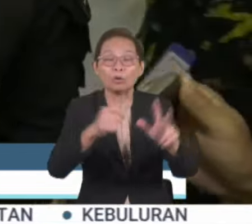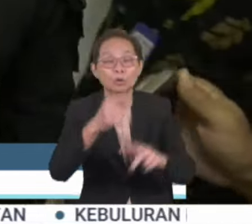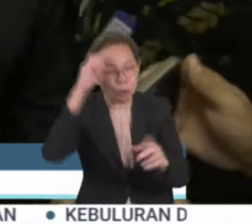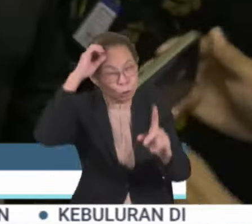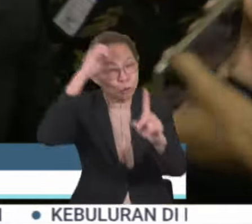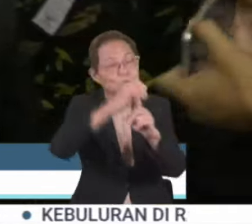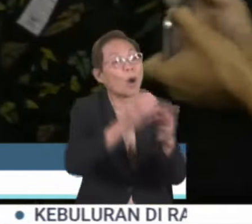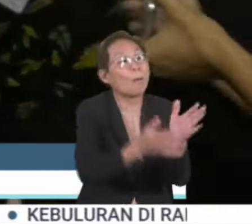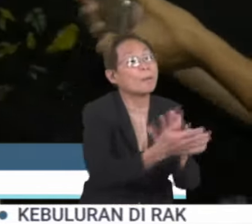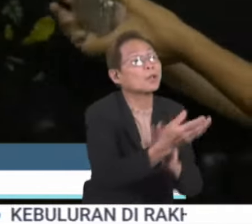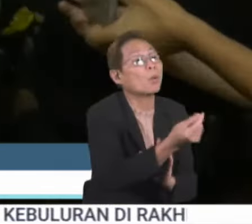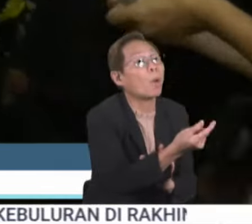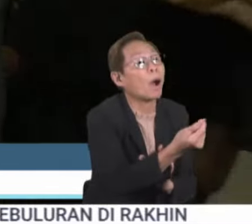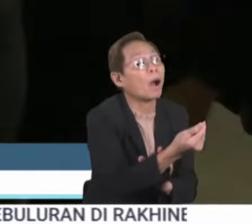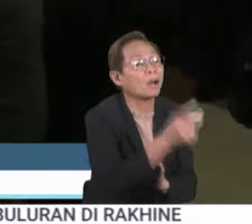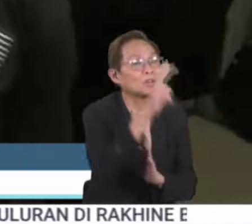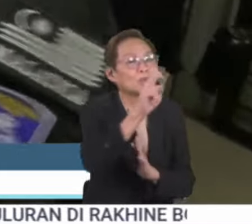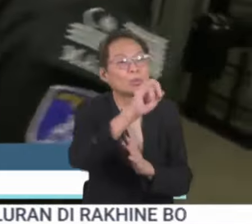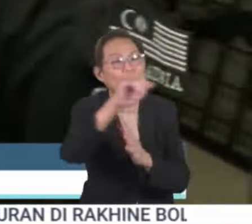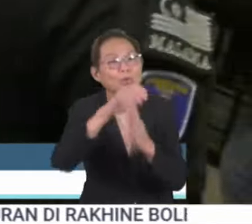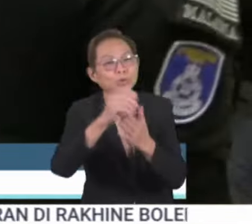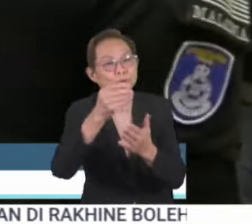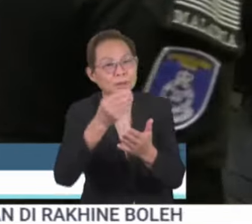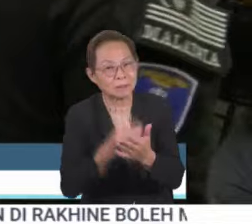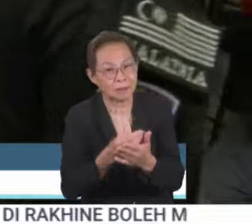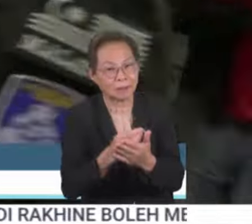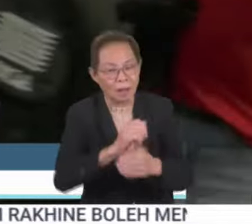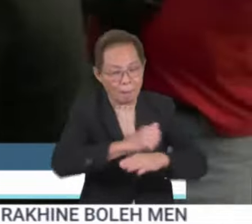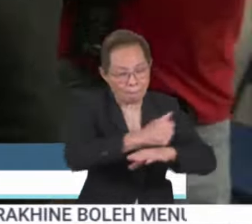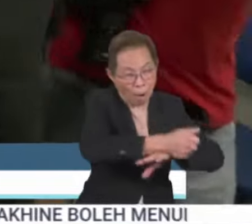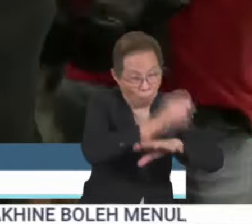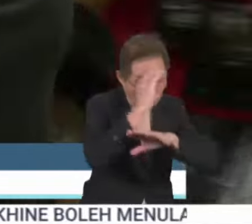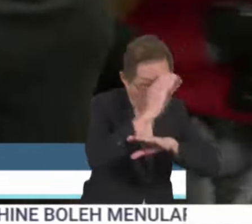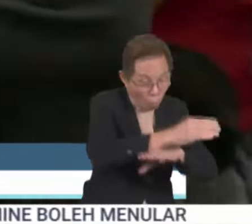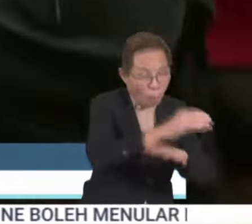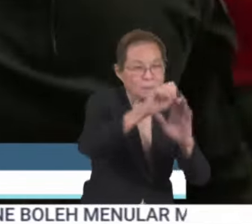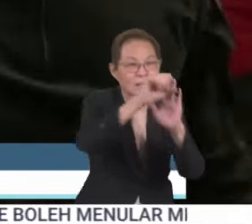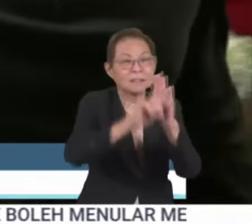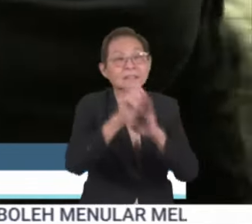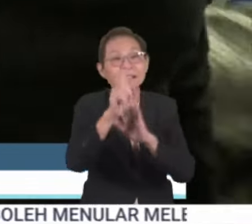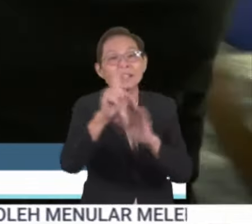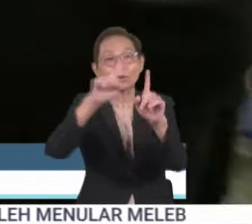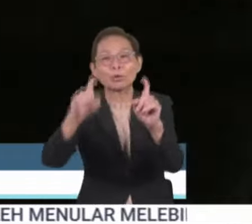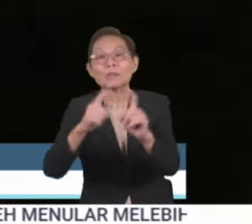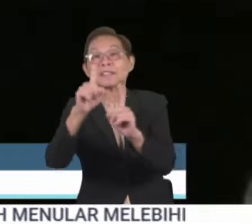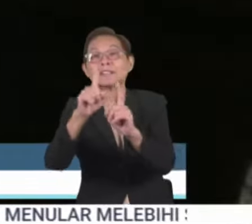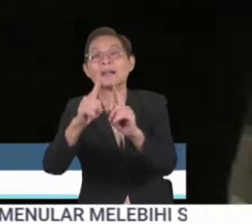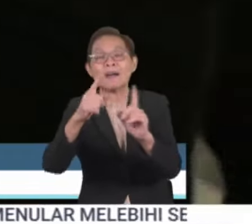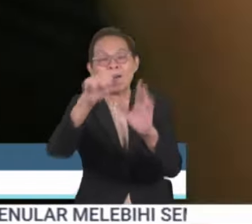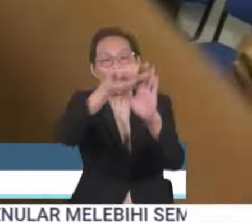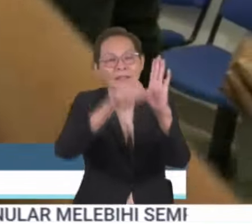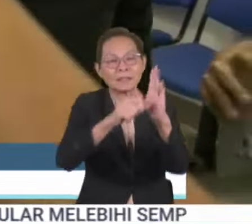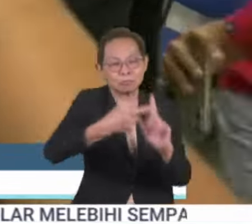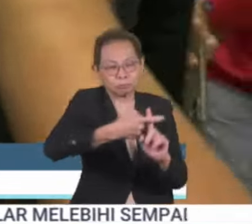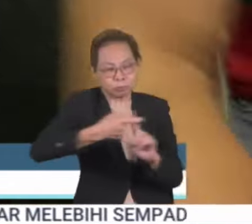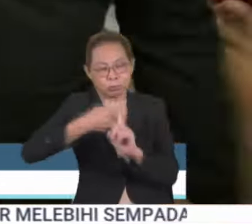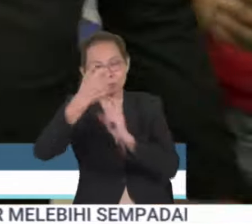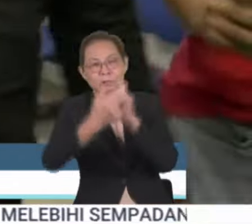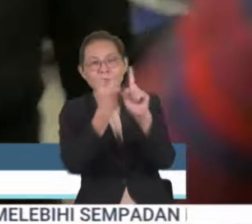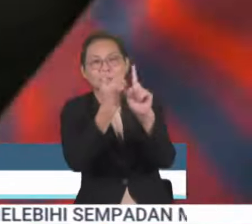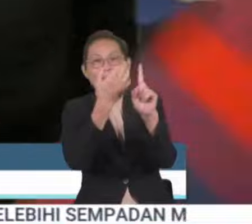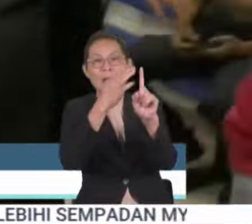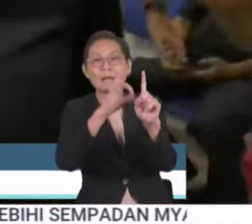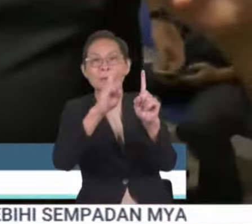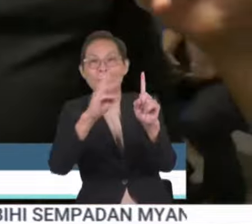meminta tebusan sebanyak R juta pendakwaan dibuat mengikut seksyen 31 akta penculikan 1961